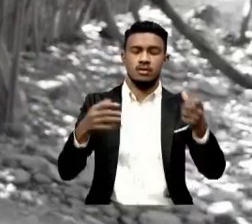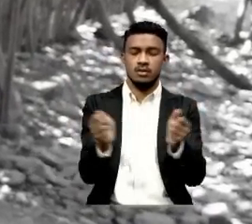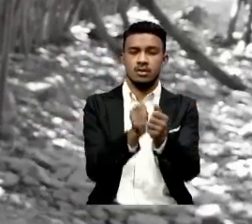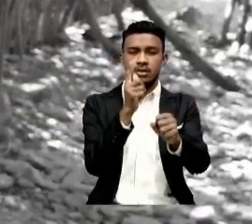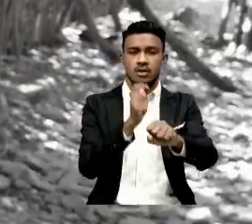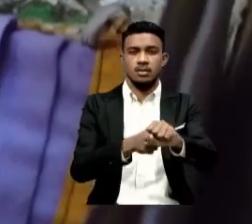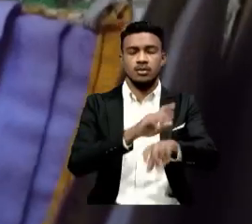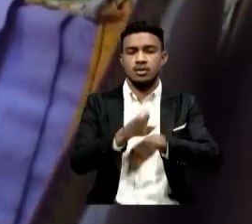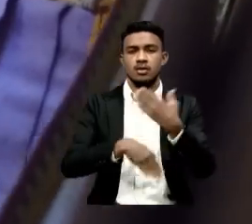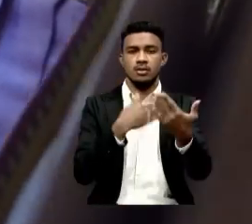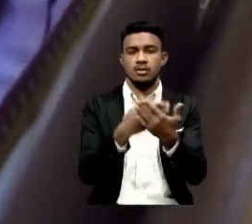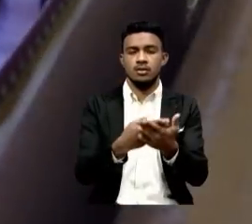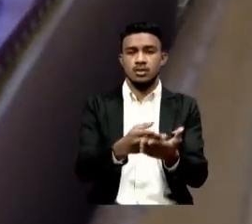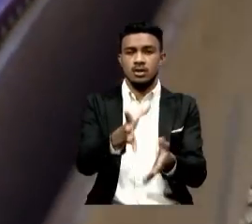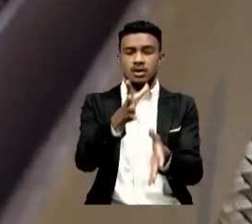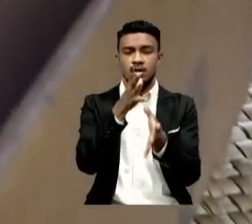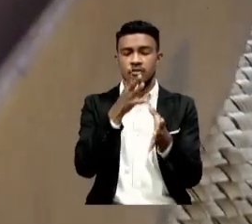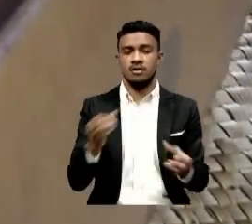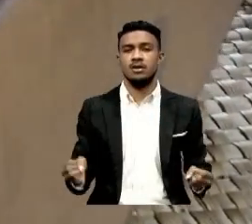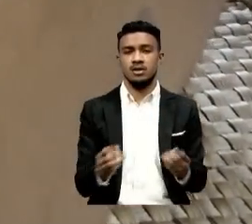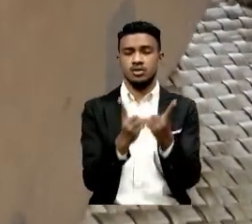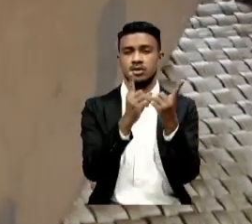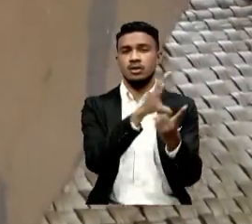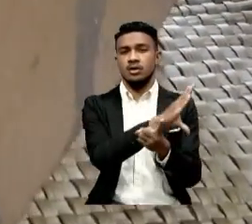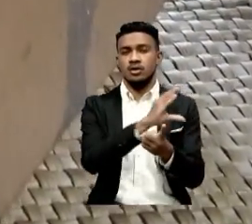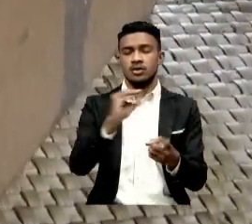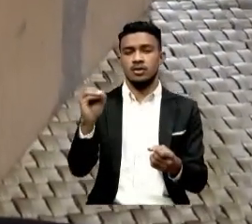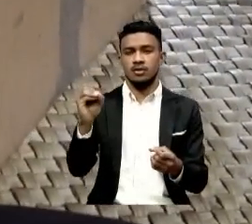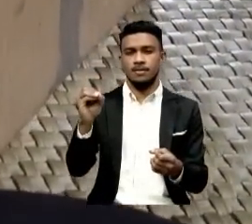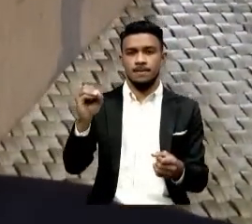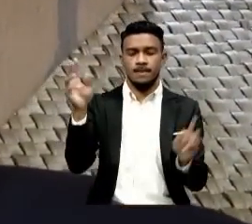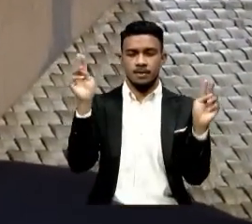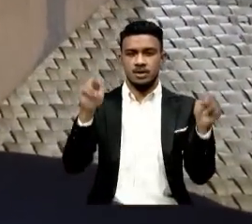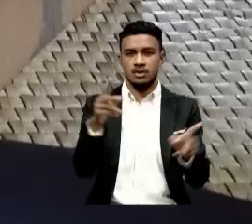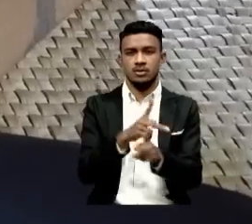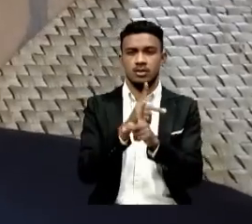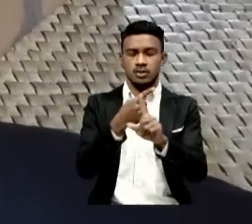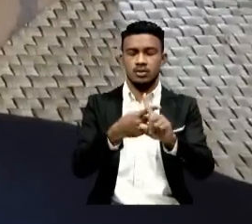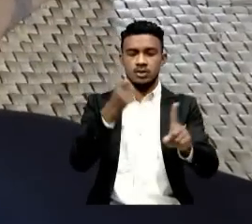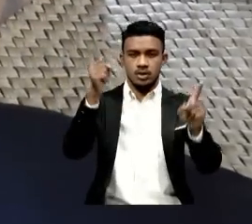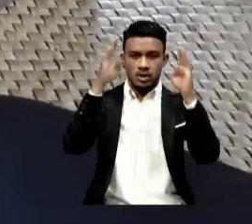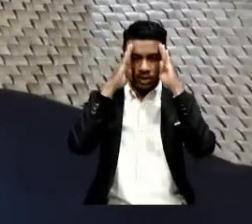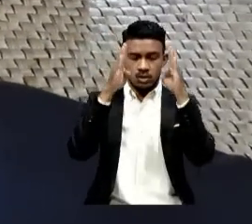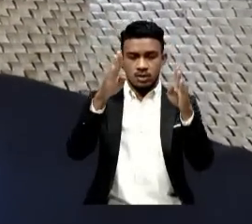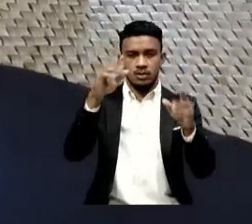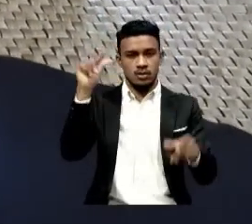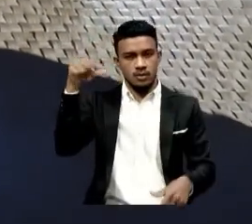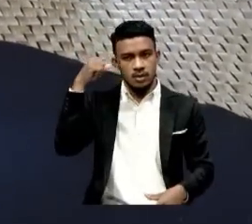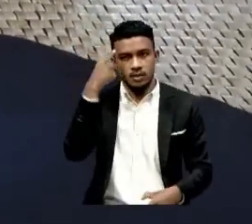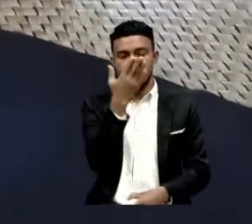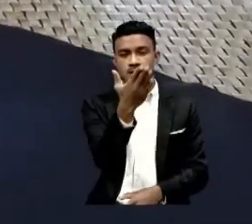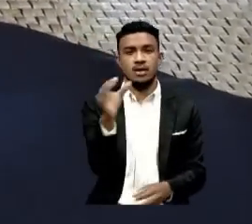hirak nebe, avó Hasoro precisa tebes atenção husi itania governo. Nia